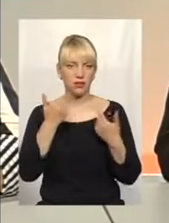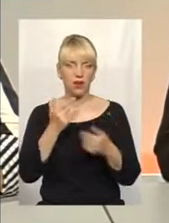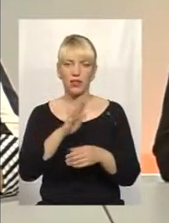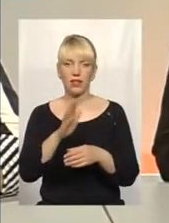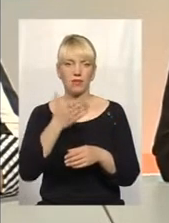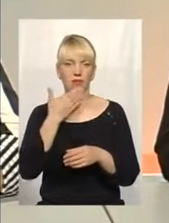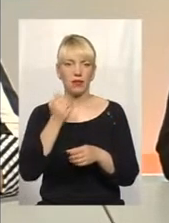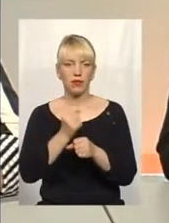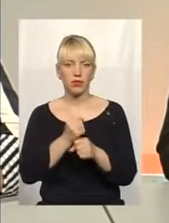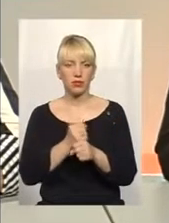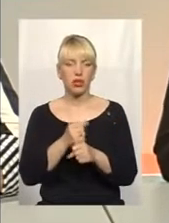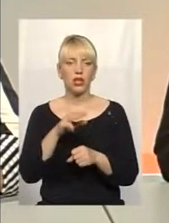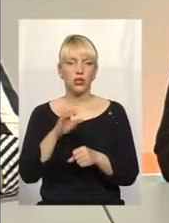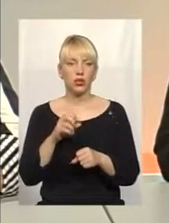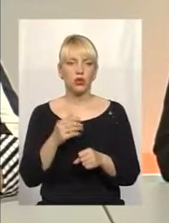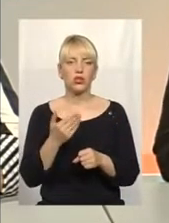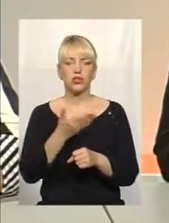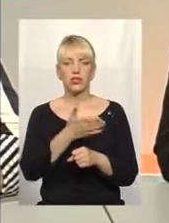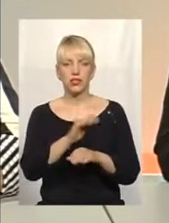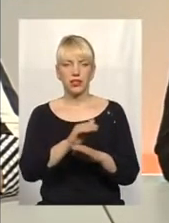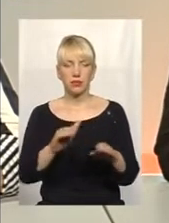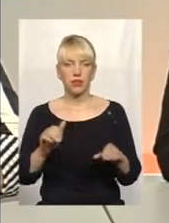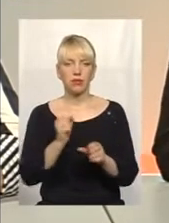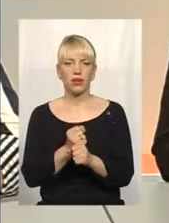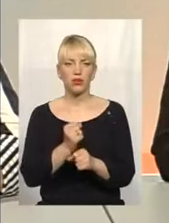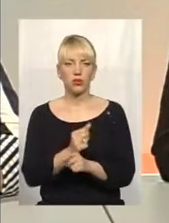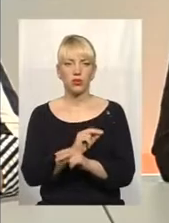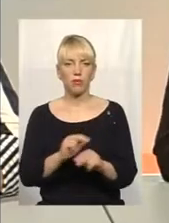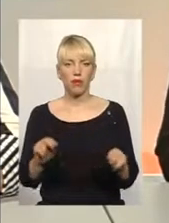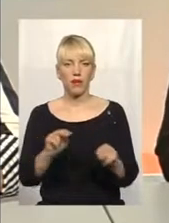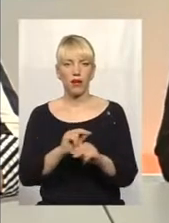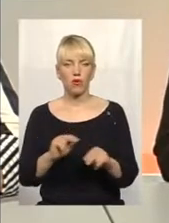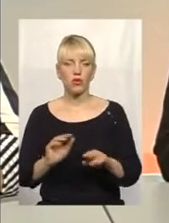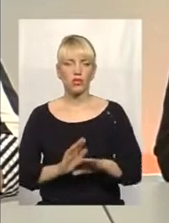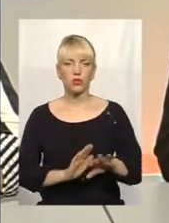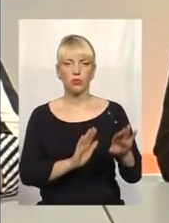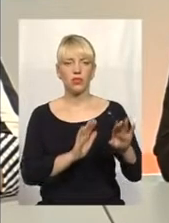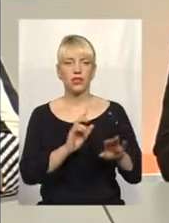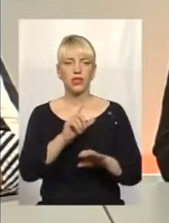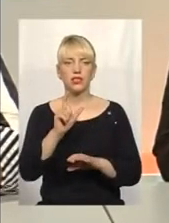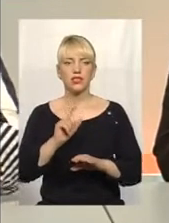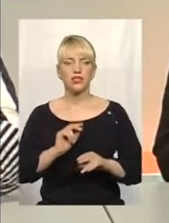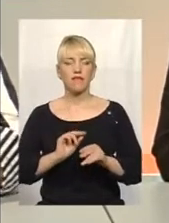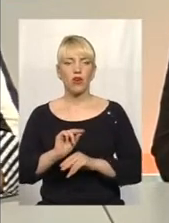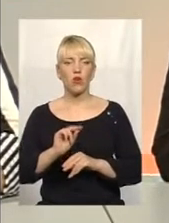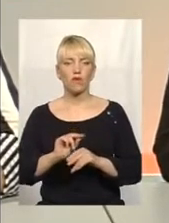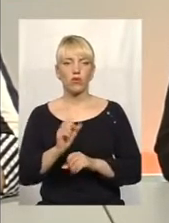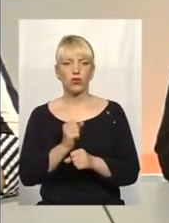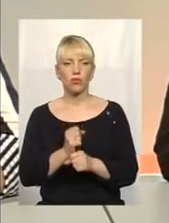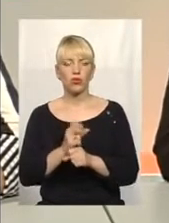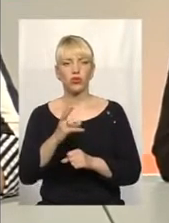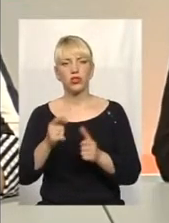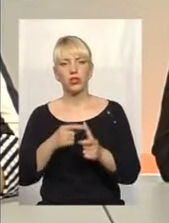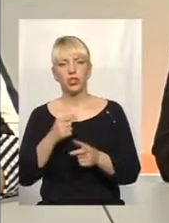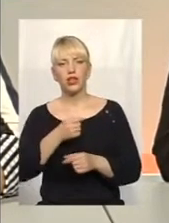звичайно, з цими дітьми працюють насамперед педагоги. Заступник з виховної роботи, чи то старший вважати, і